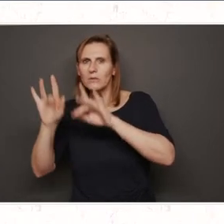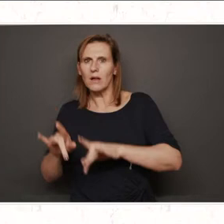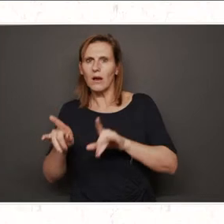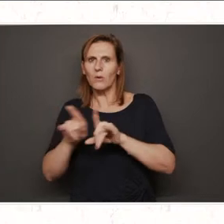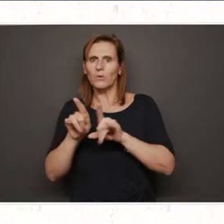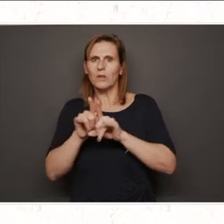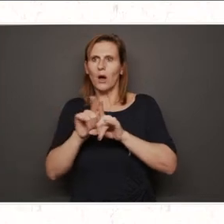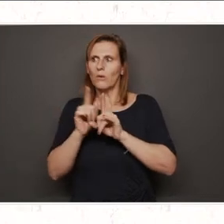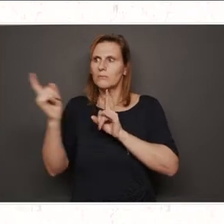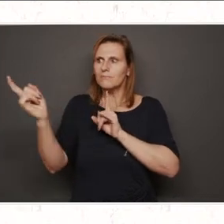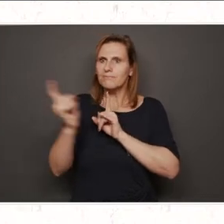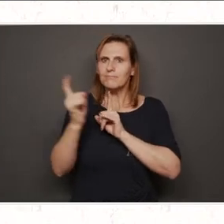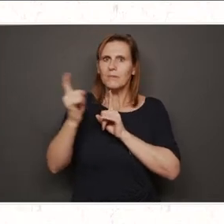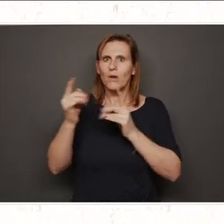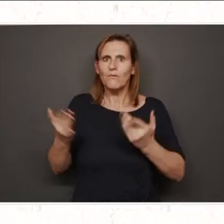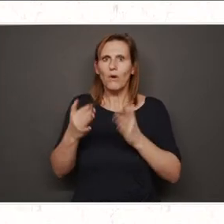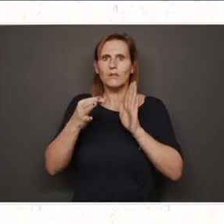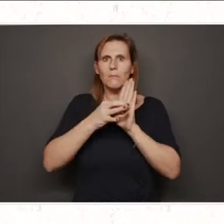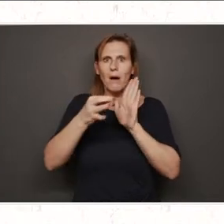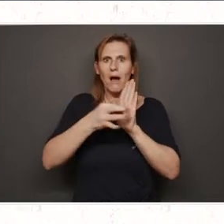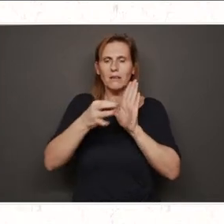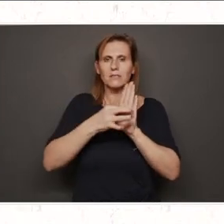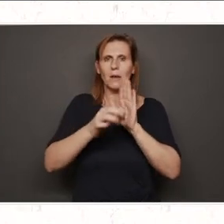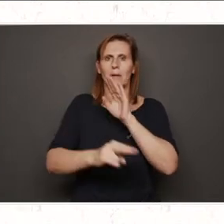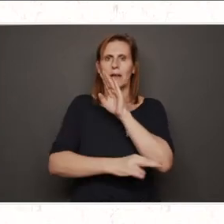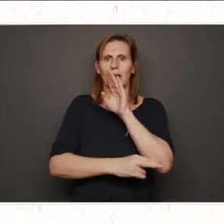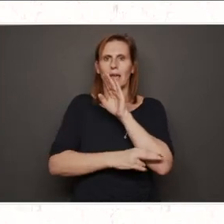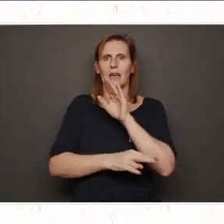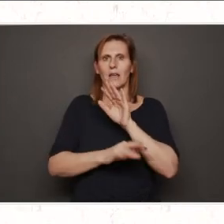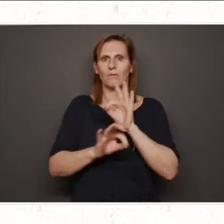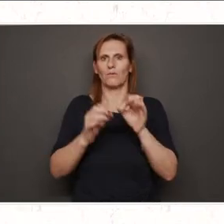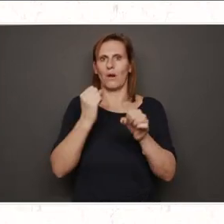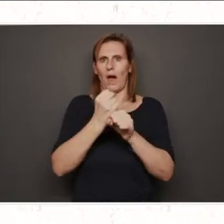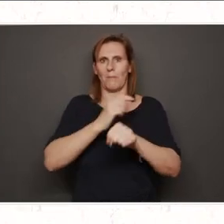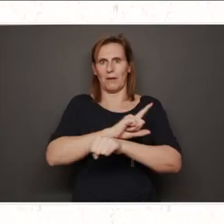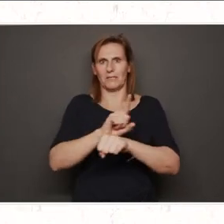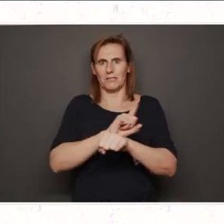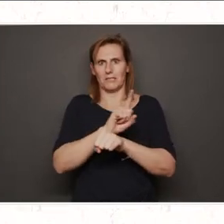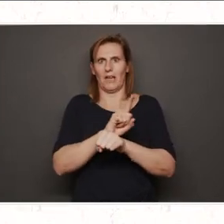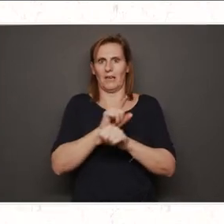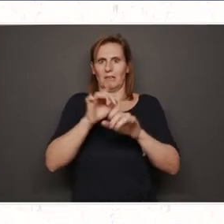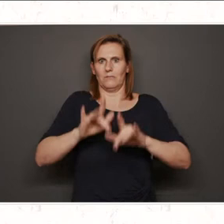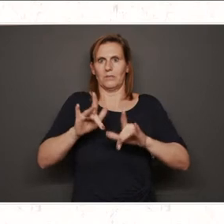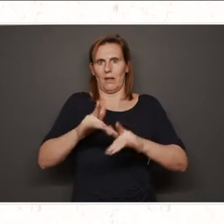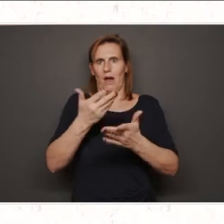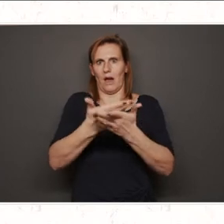externe Fördermaßnahmen für Lehrlinge fast ausschließlich während der Arbeitszeit stattfinden.